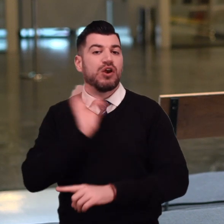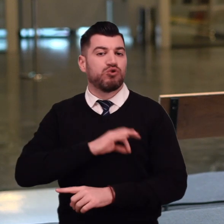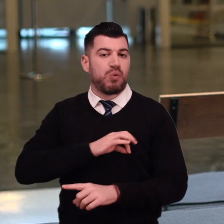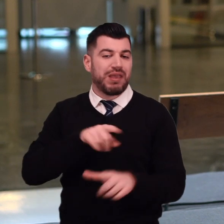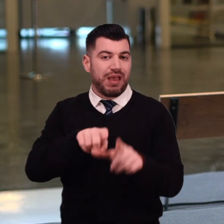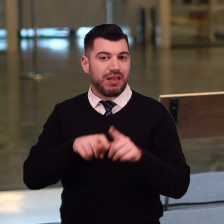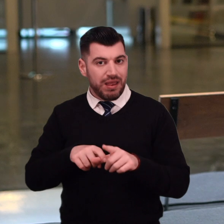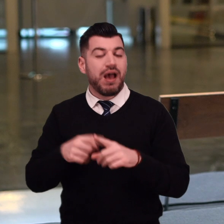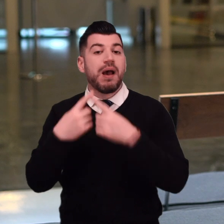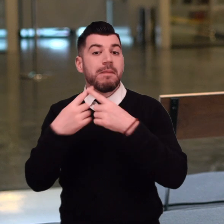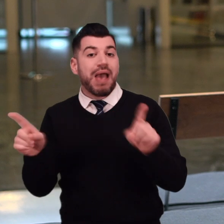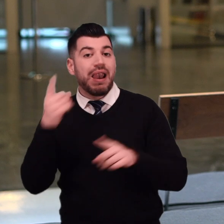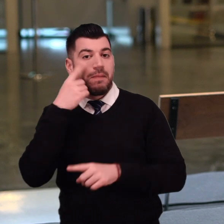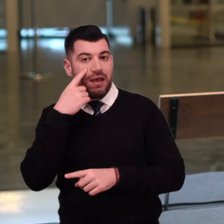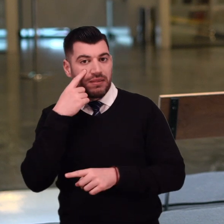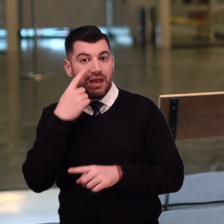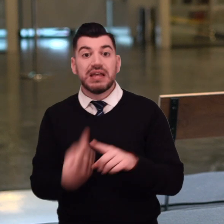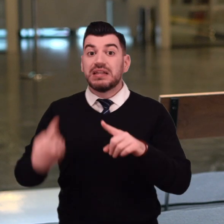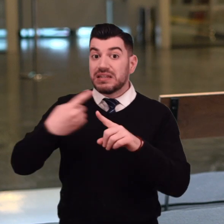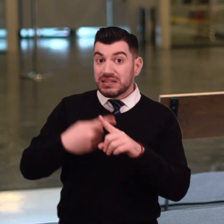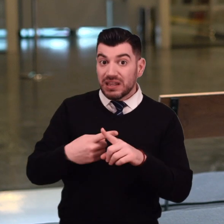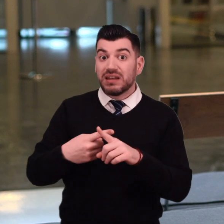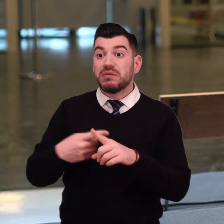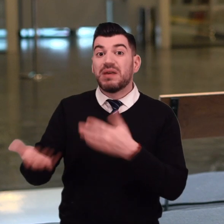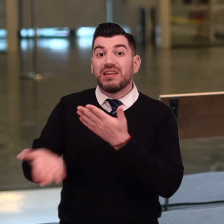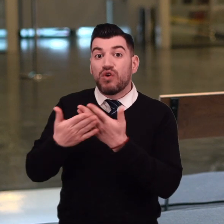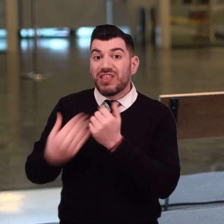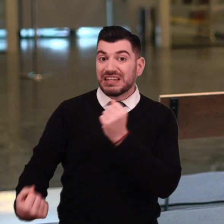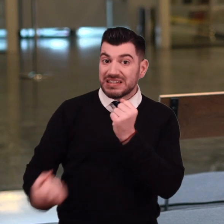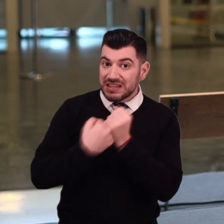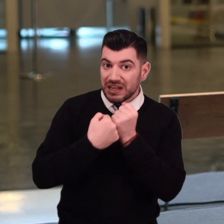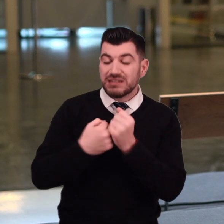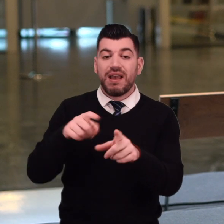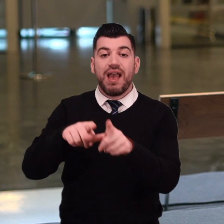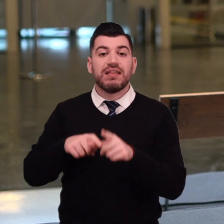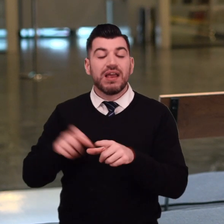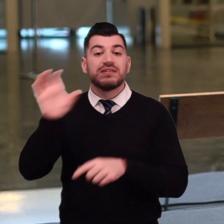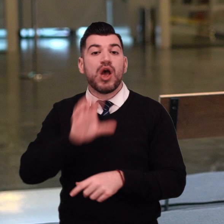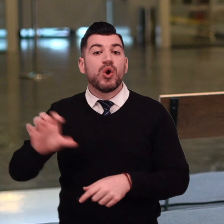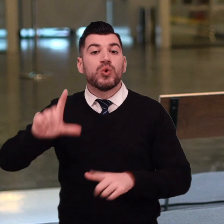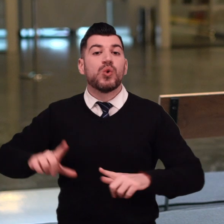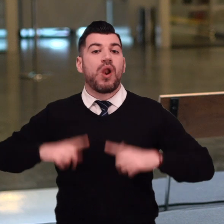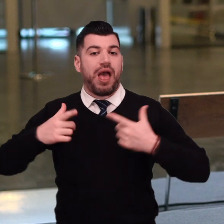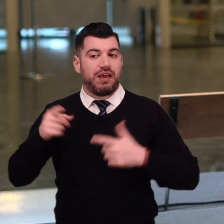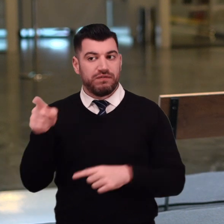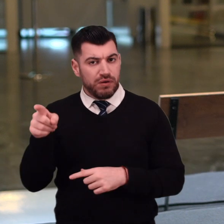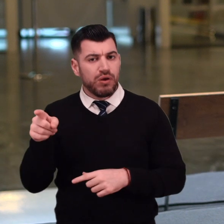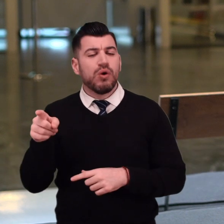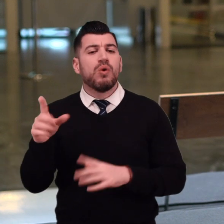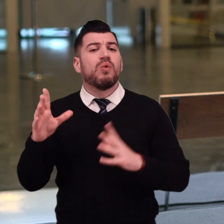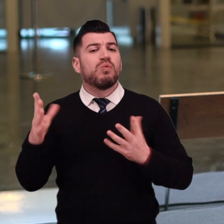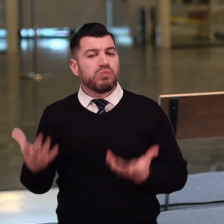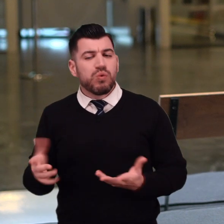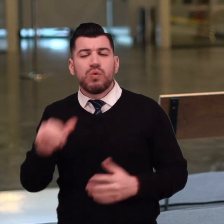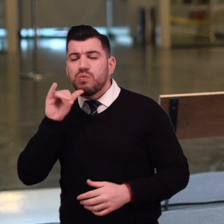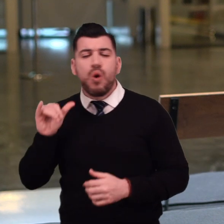κερδοσκοπική εταιρεία Με Άλλα Μάτια και πάνω απ' όλα η γενναιόδορη υποστήριξη της Eurolife, που είναι ο μόνιμος στρατηγικός